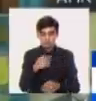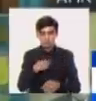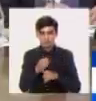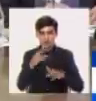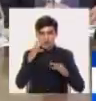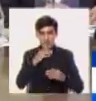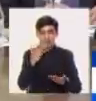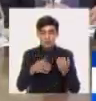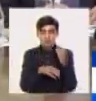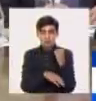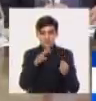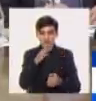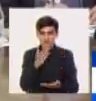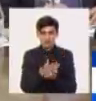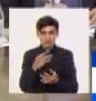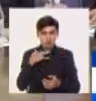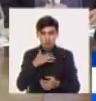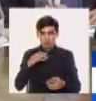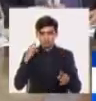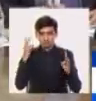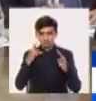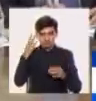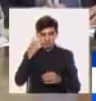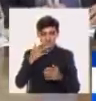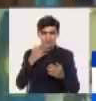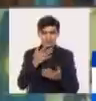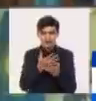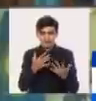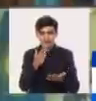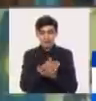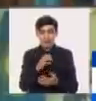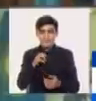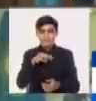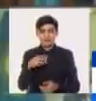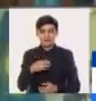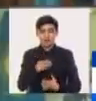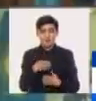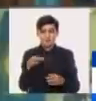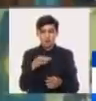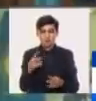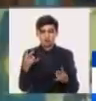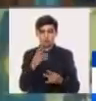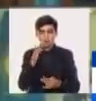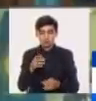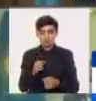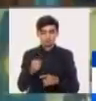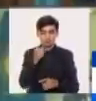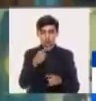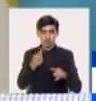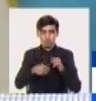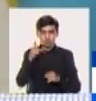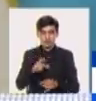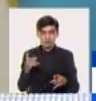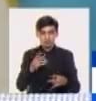время очень много разговоров вокруг фонда обязательного медицинского страхования. Мне кажется, что нужно поставить туда более